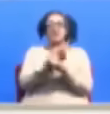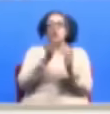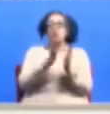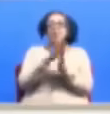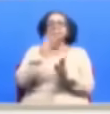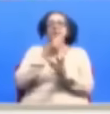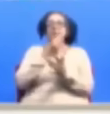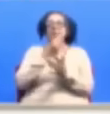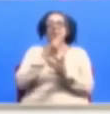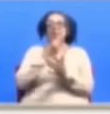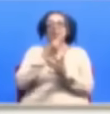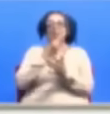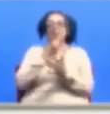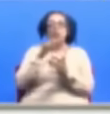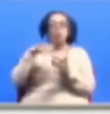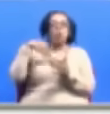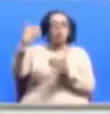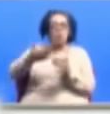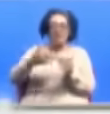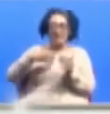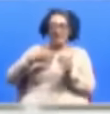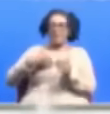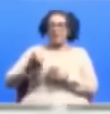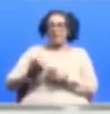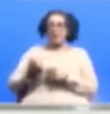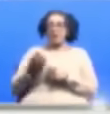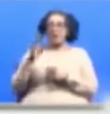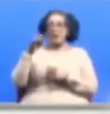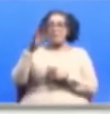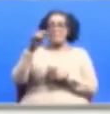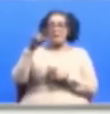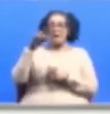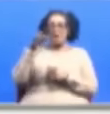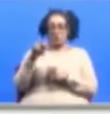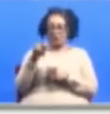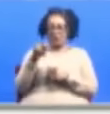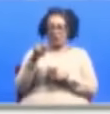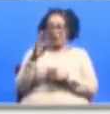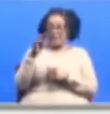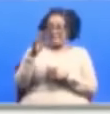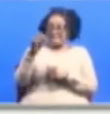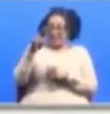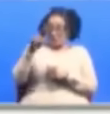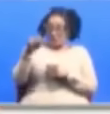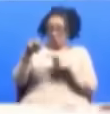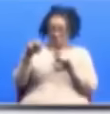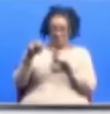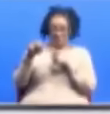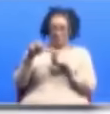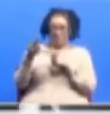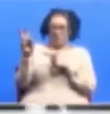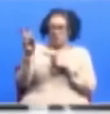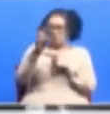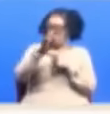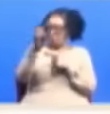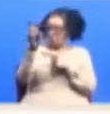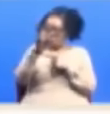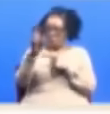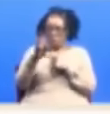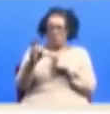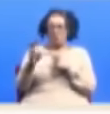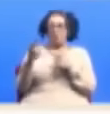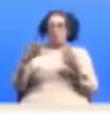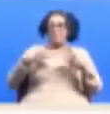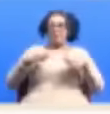kiume. Alimweka msichana kwa jina Marion mitandaoni. Marion alipaswa kutafuta wateja wa kushiriki nao